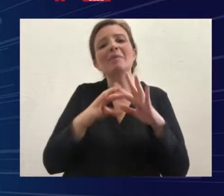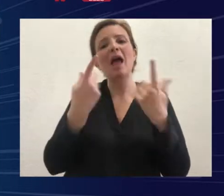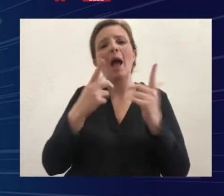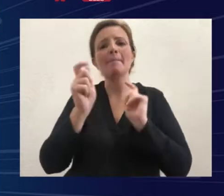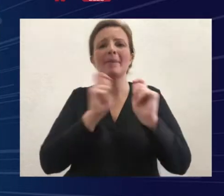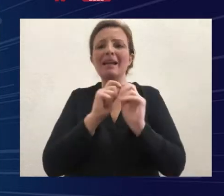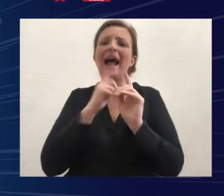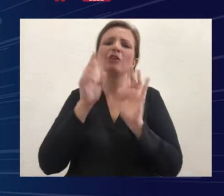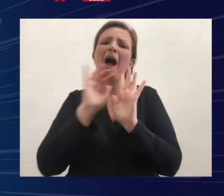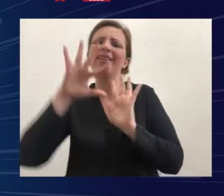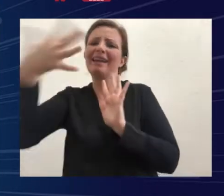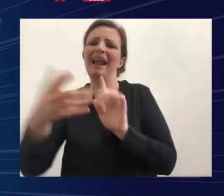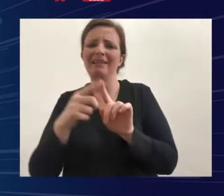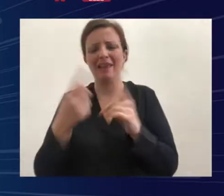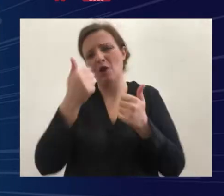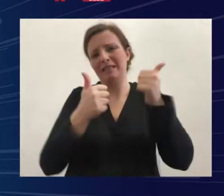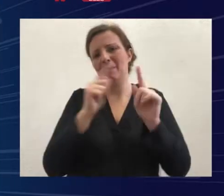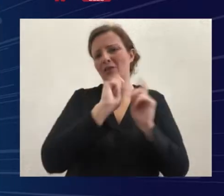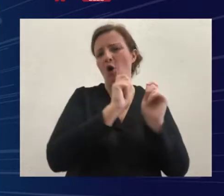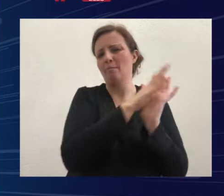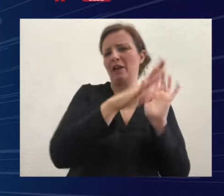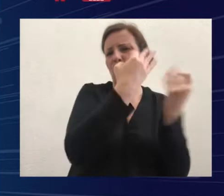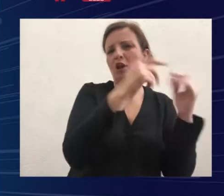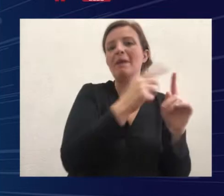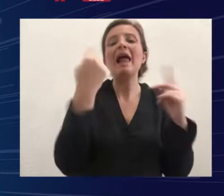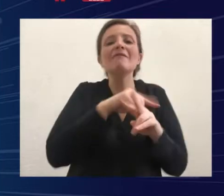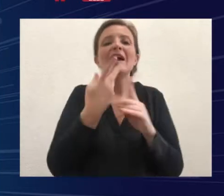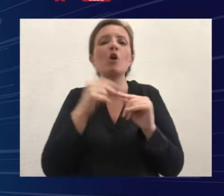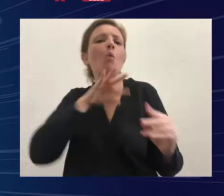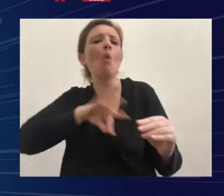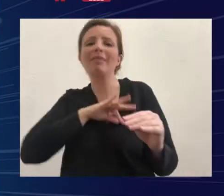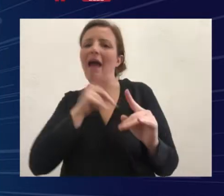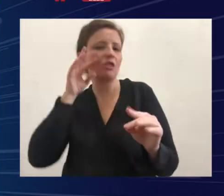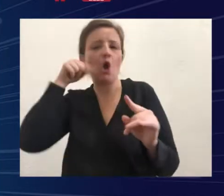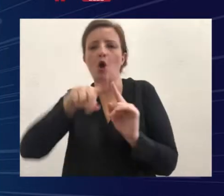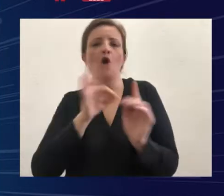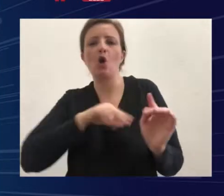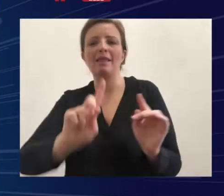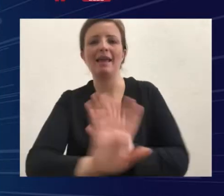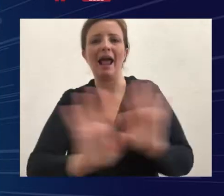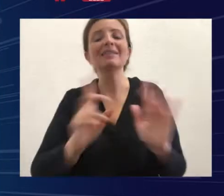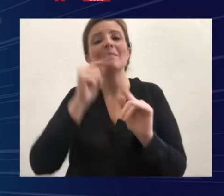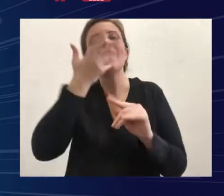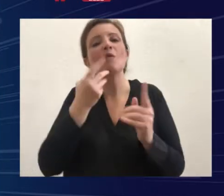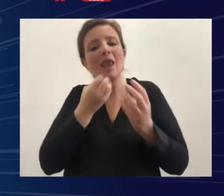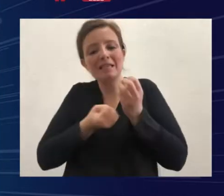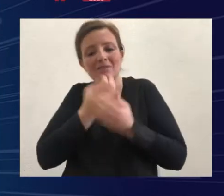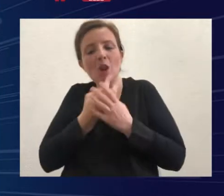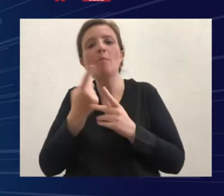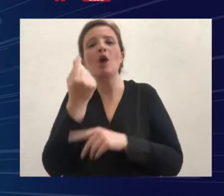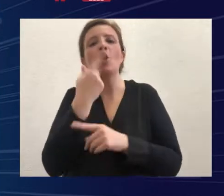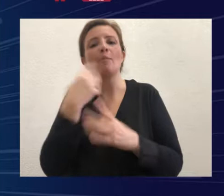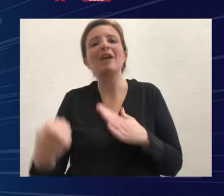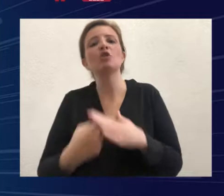grande distribuzione che non persegue delle logiche di profitto, ma intende favorire lo sviluppo di un'economia sostenibile di